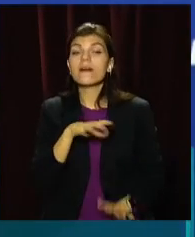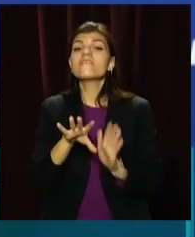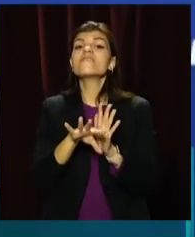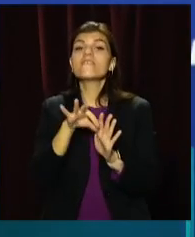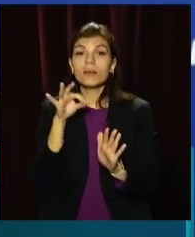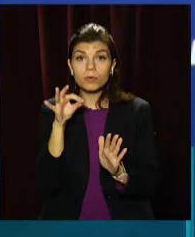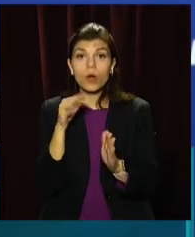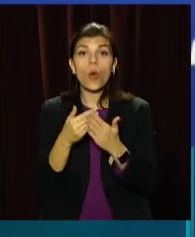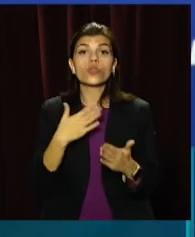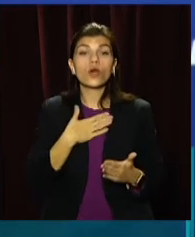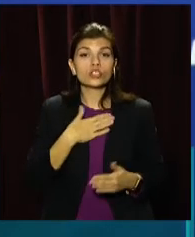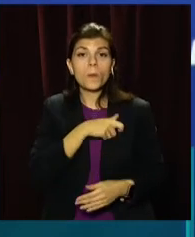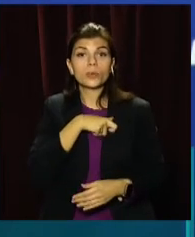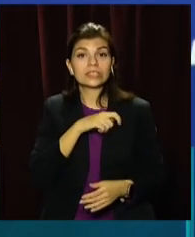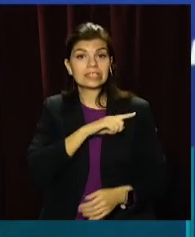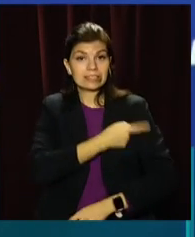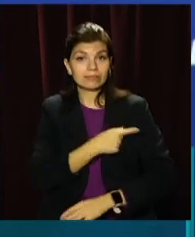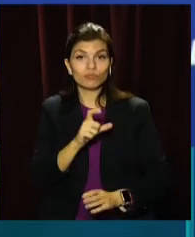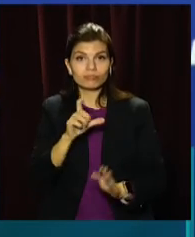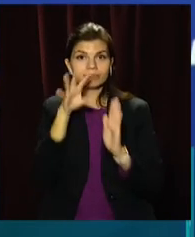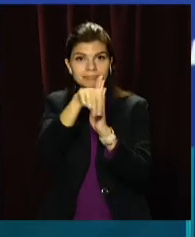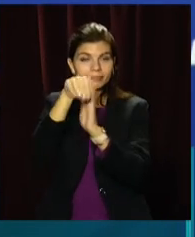вибрані від нашої політичної сили, обрані